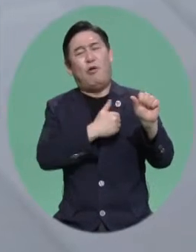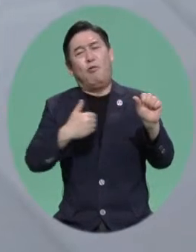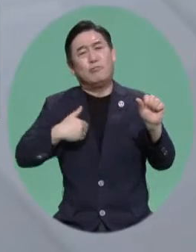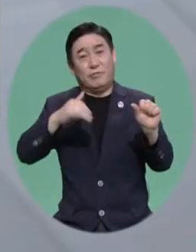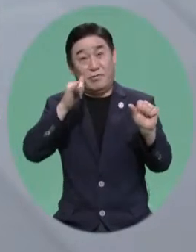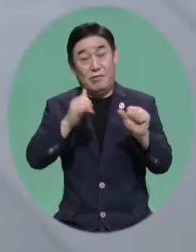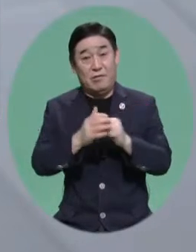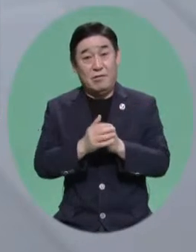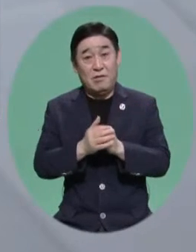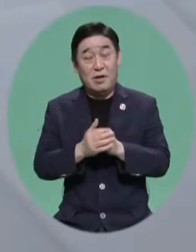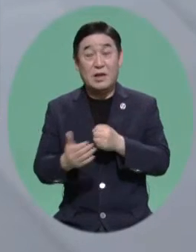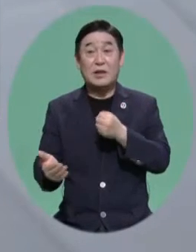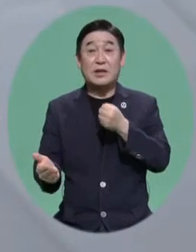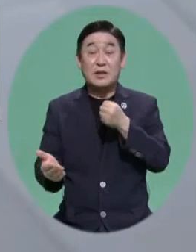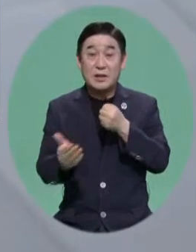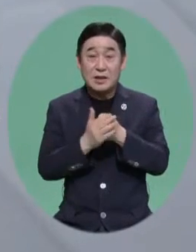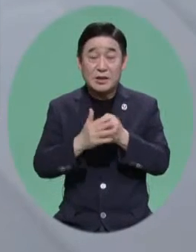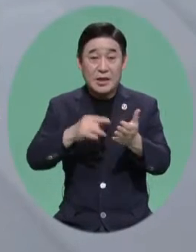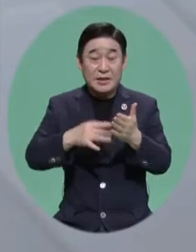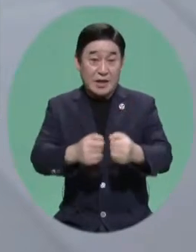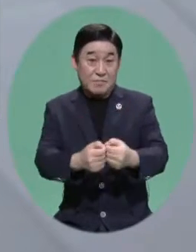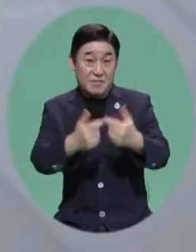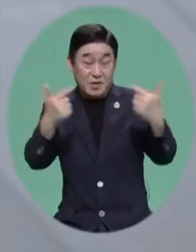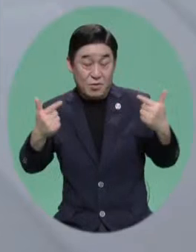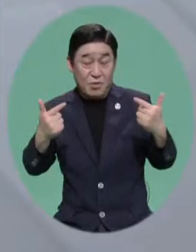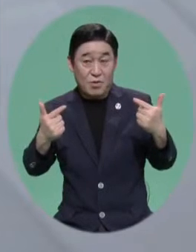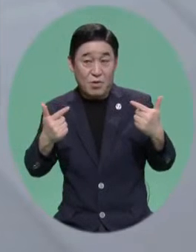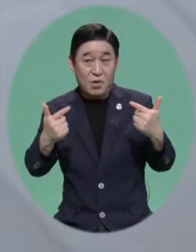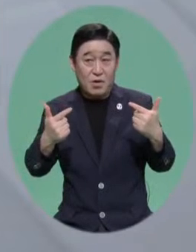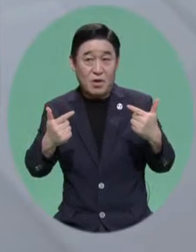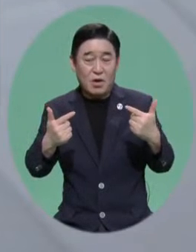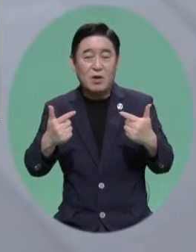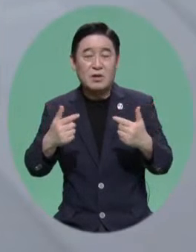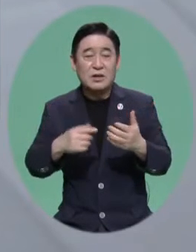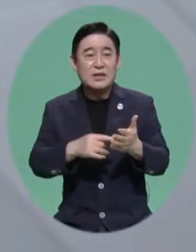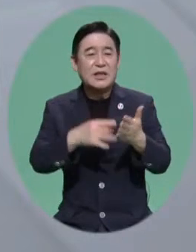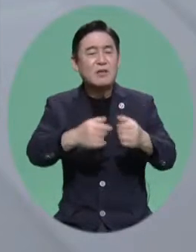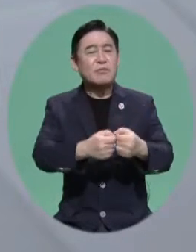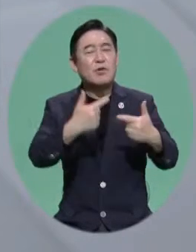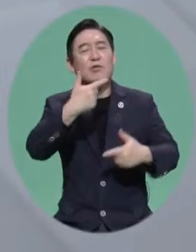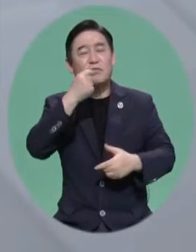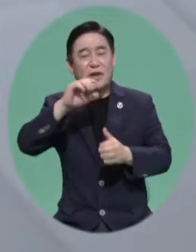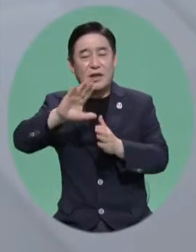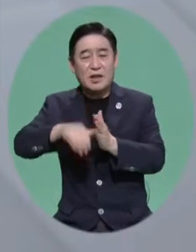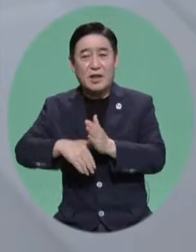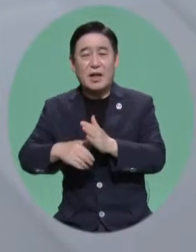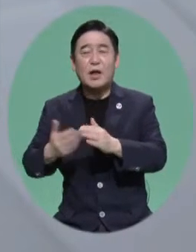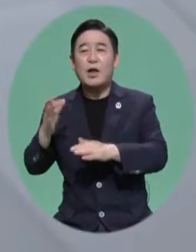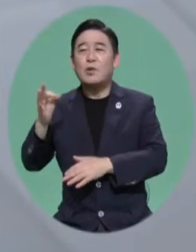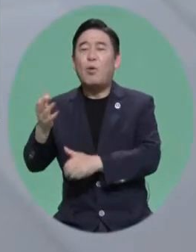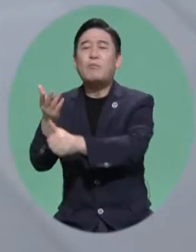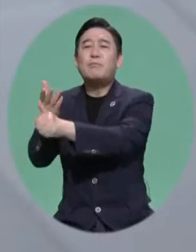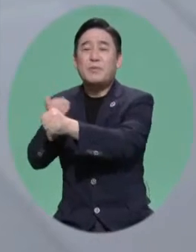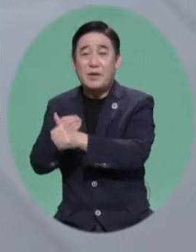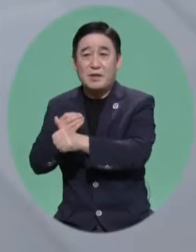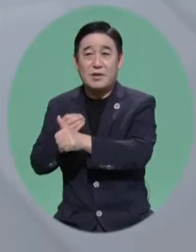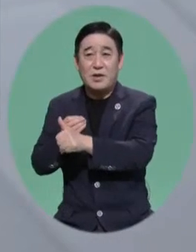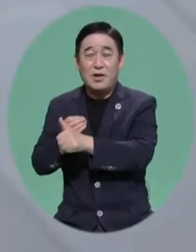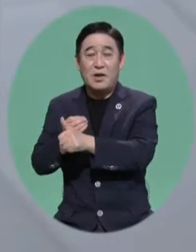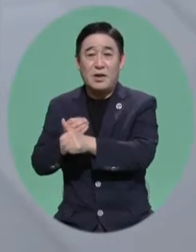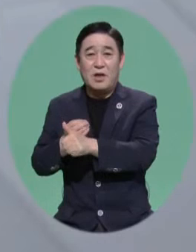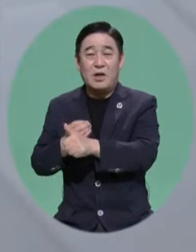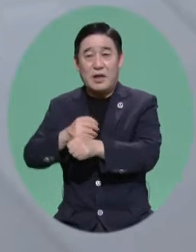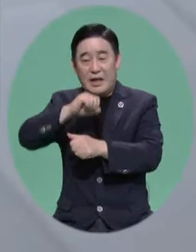있어요 그래서 증세를 하고 그것으로 부족할 때 또 국가 채무를 얹어서 이제 확장